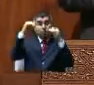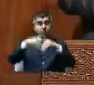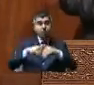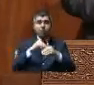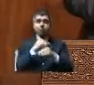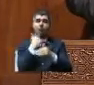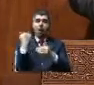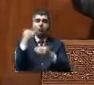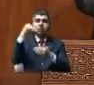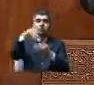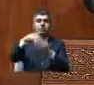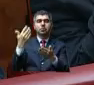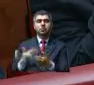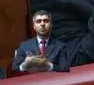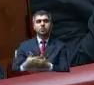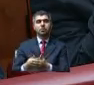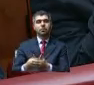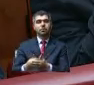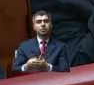رغما عنهم،